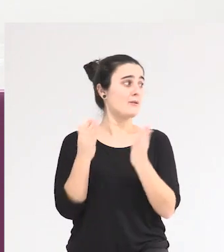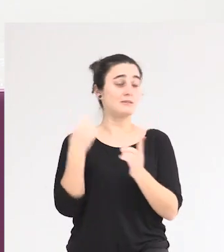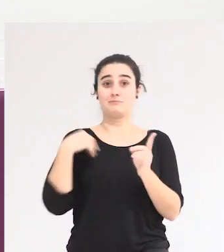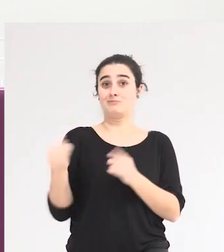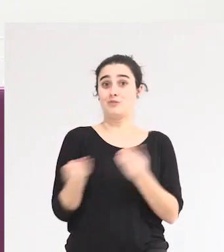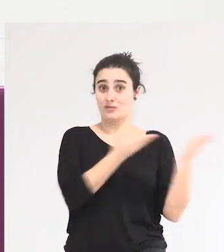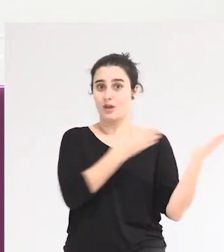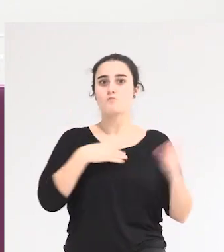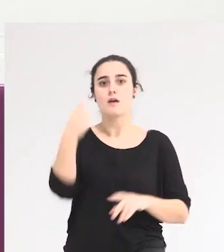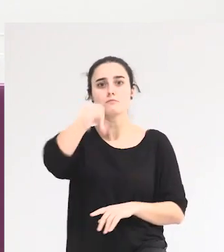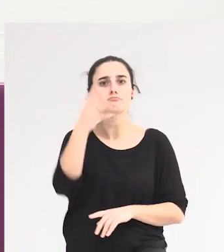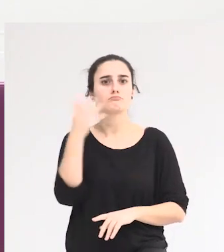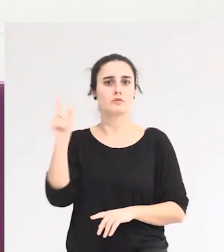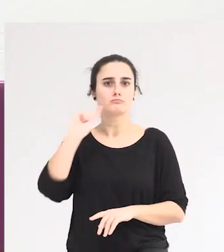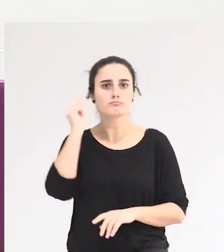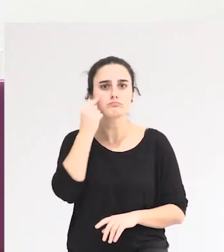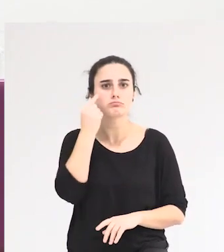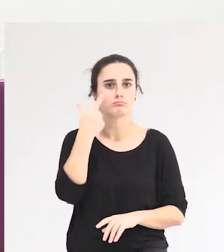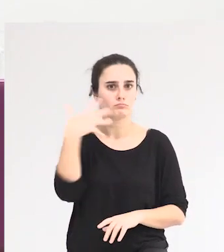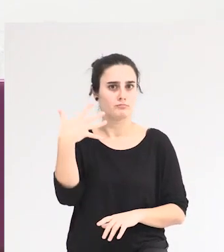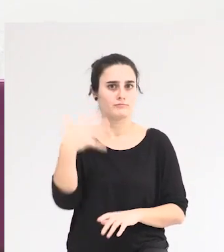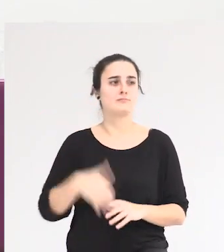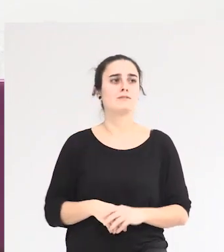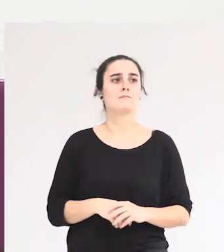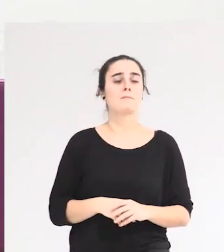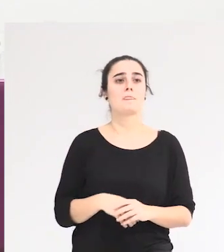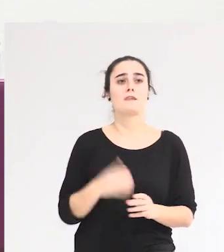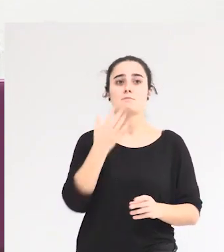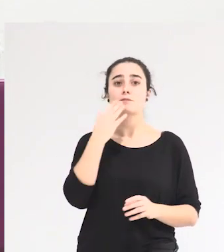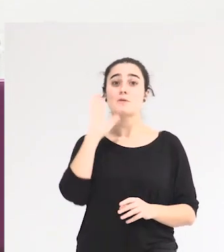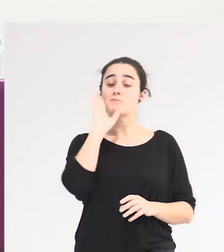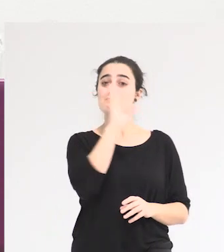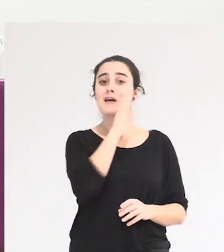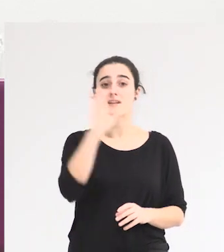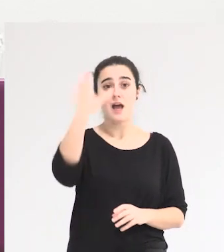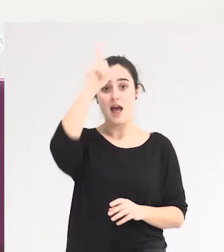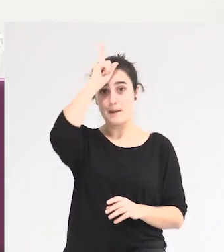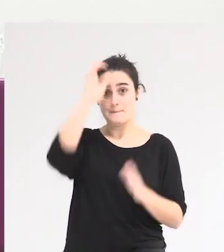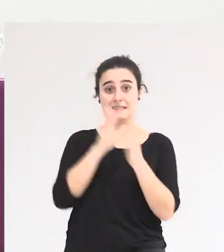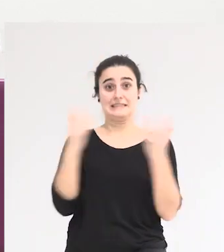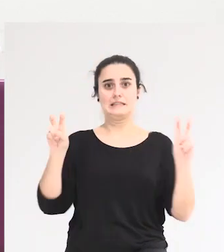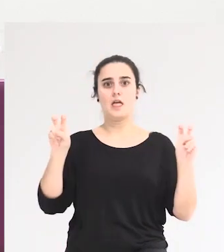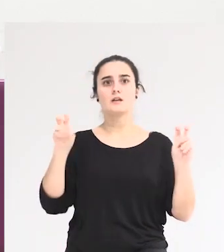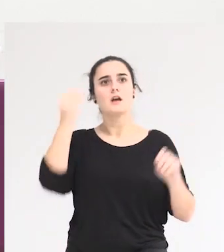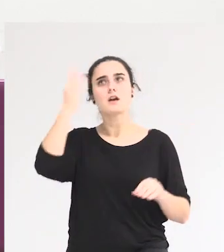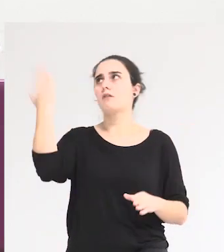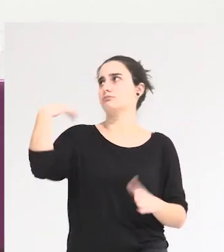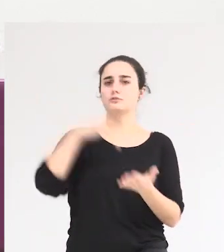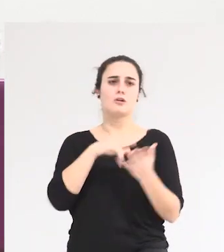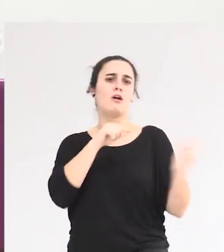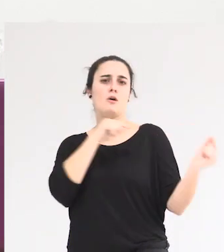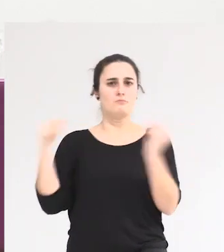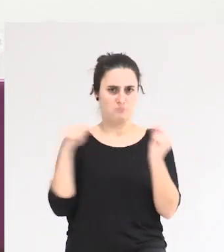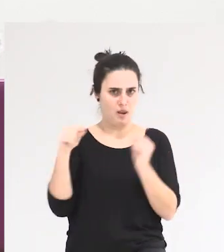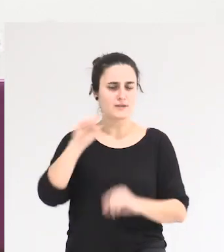denak, igual ezagunak egiten zaizkizue, bai? Bat ez ere, Madres Arrepentidas honen inguruan, uste dut polemikatxoa egon zela eta asko aipatu